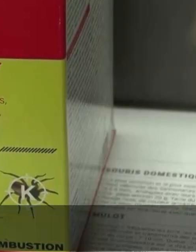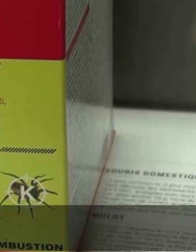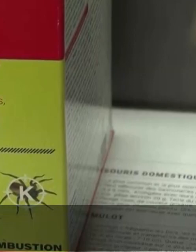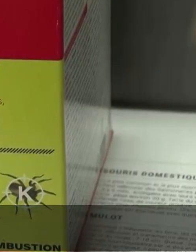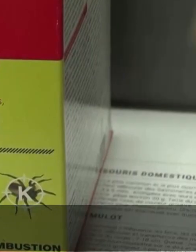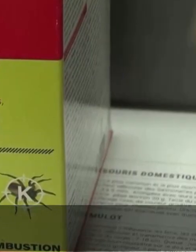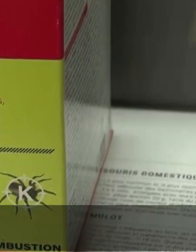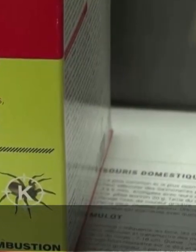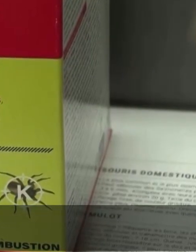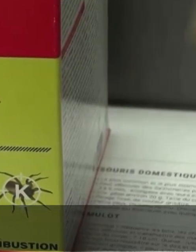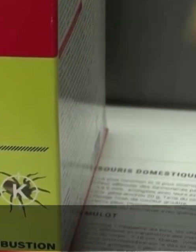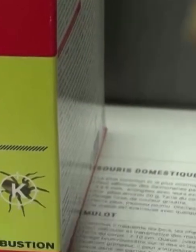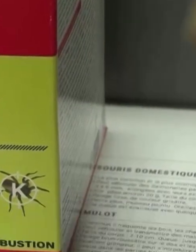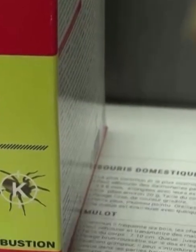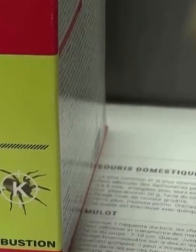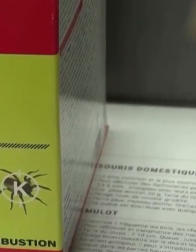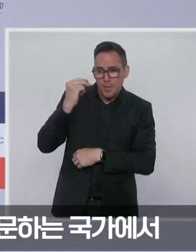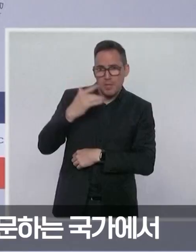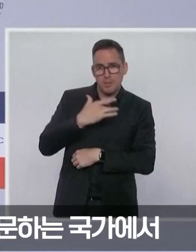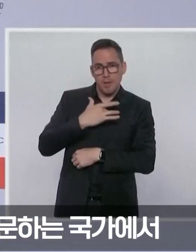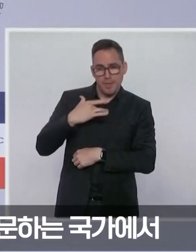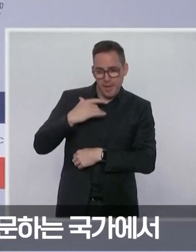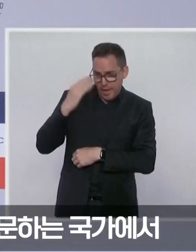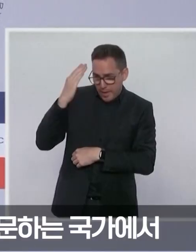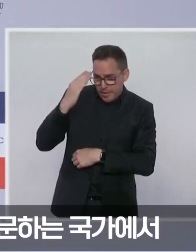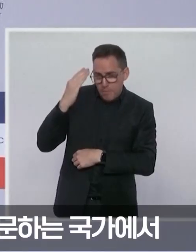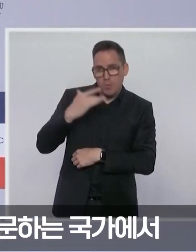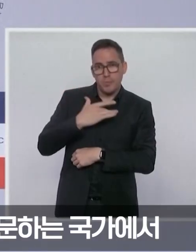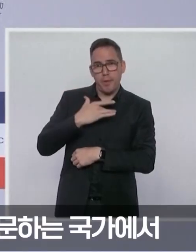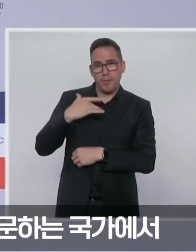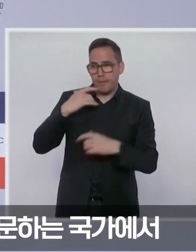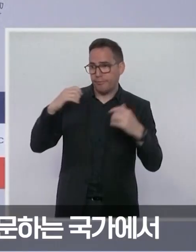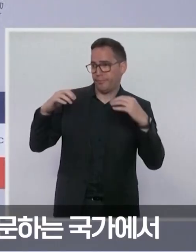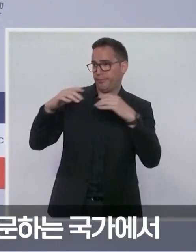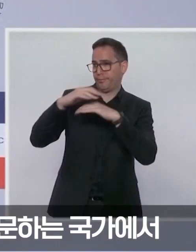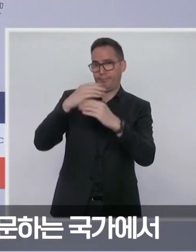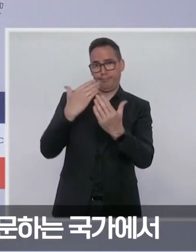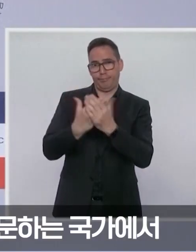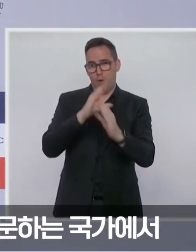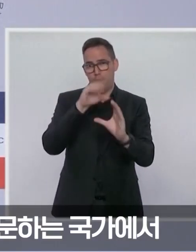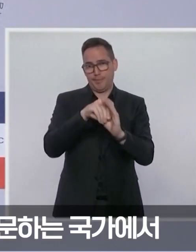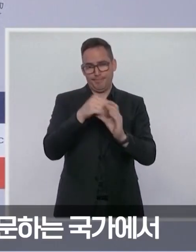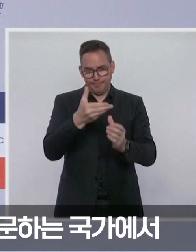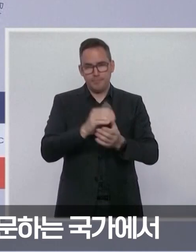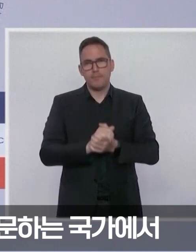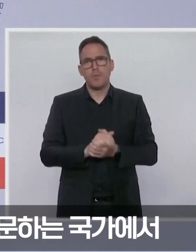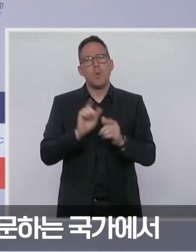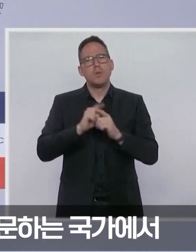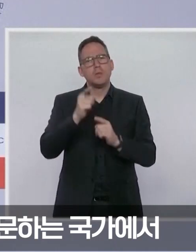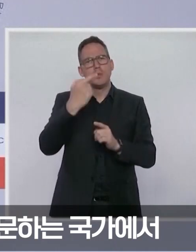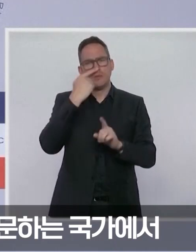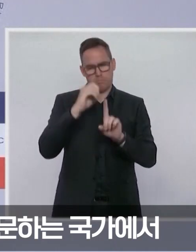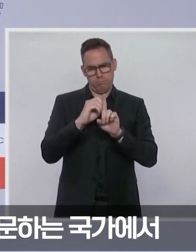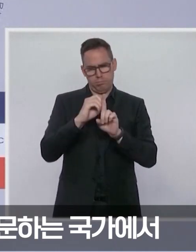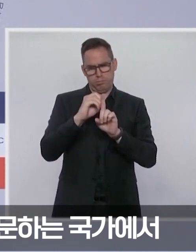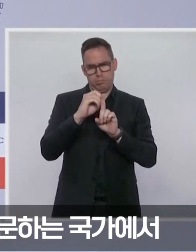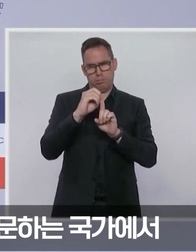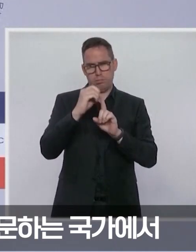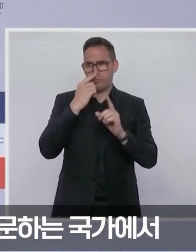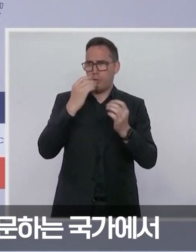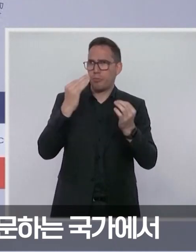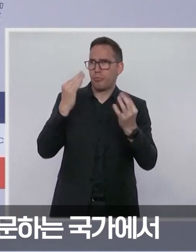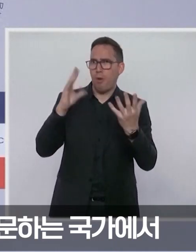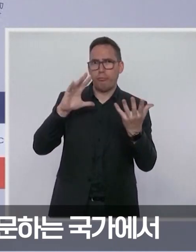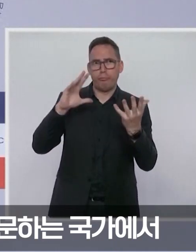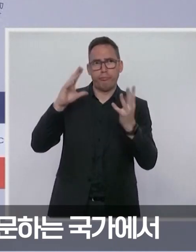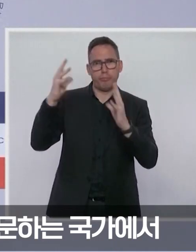받아들인다며 공식 입장을 냈습니다. Le réchauffement climatique, on en a désormais la démonstration, entraîne une recrudescence de